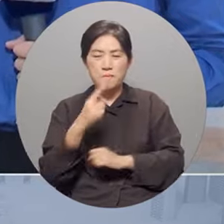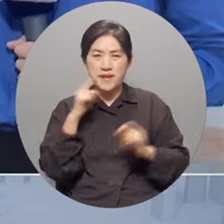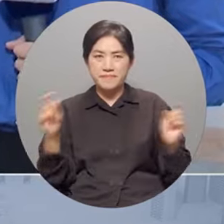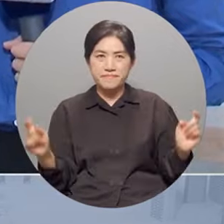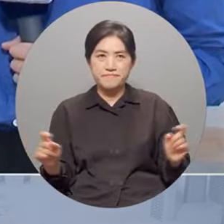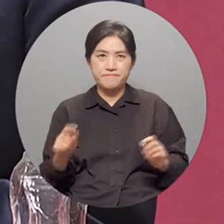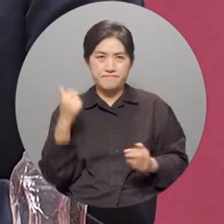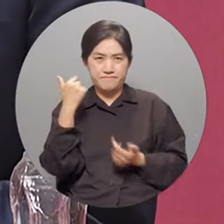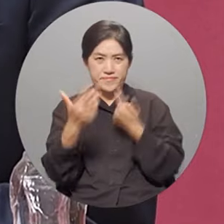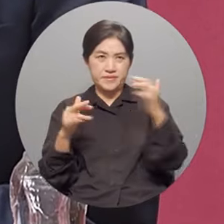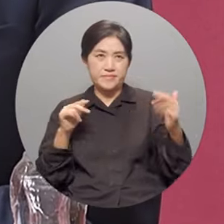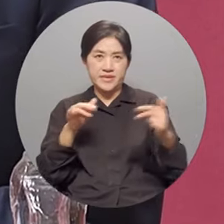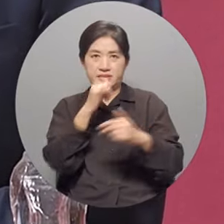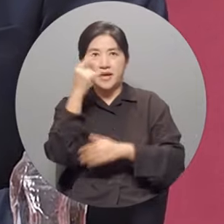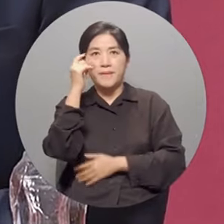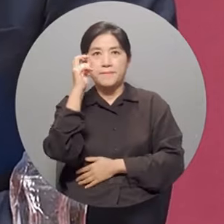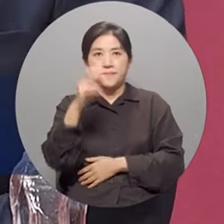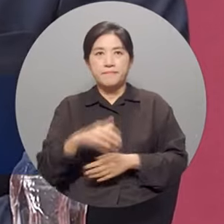예상됩니다.